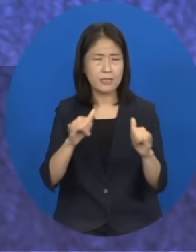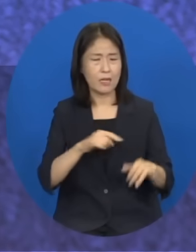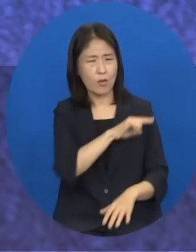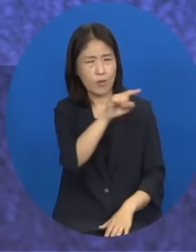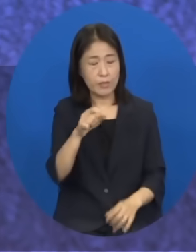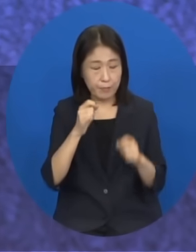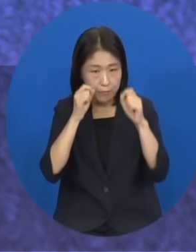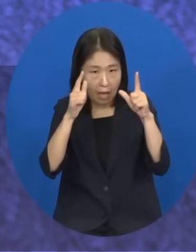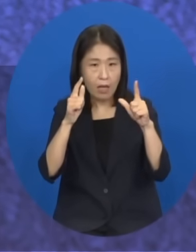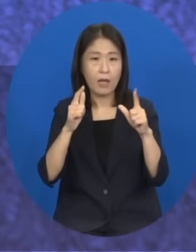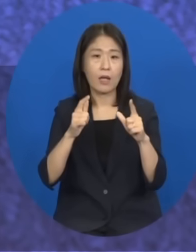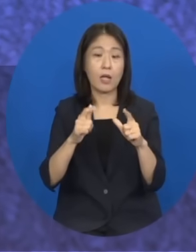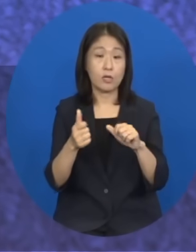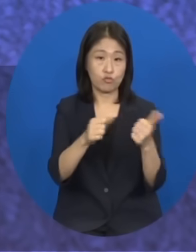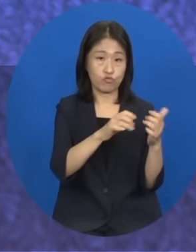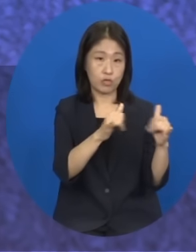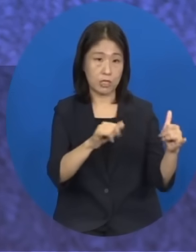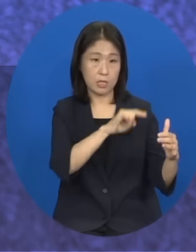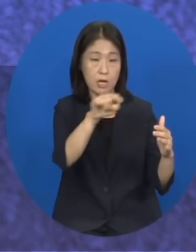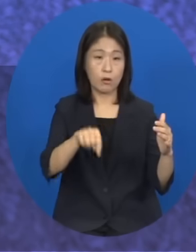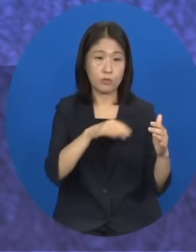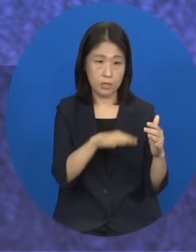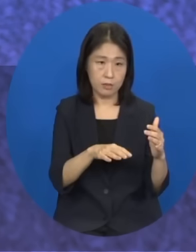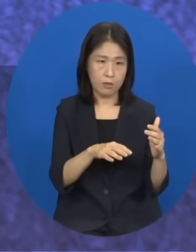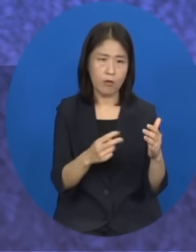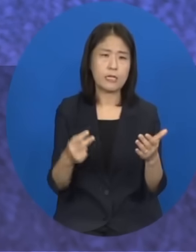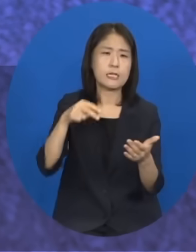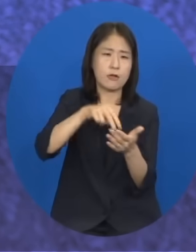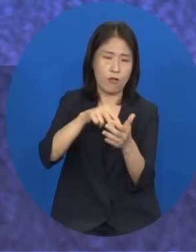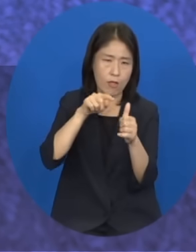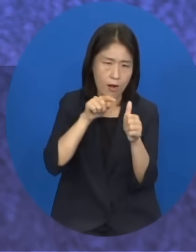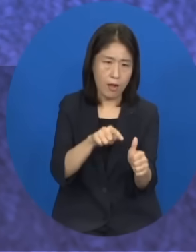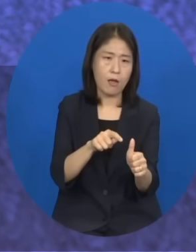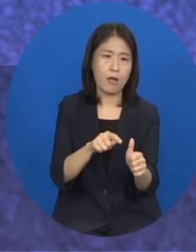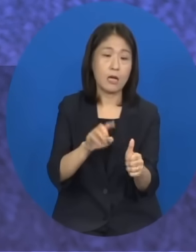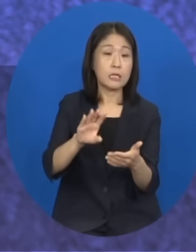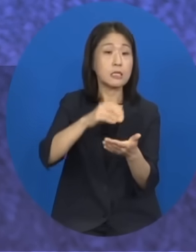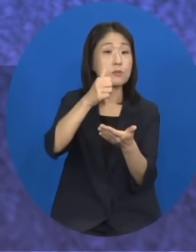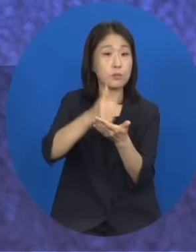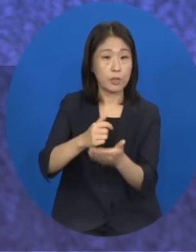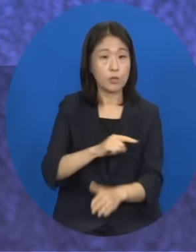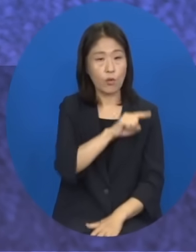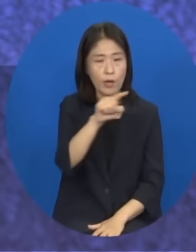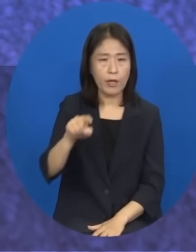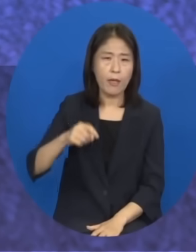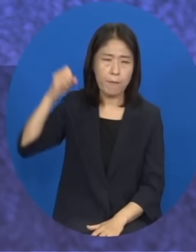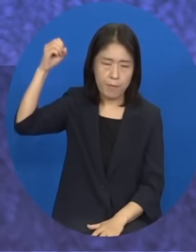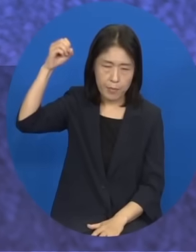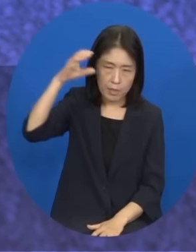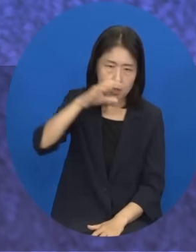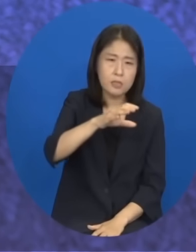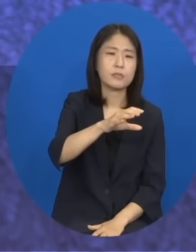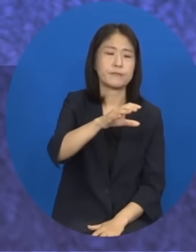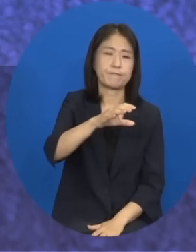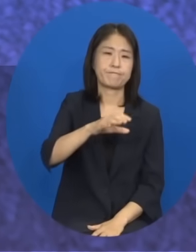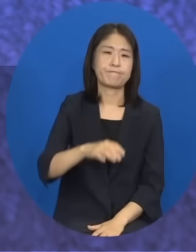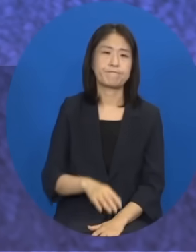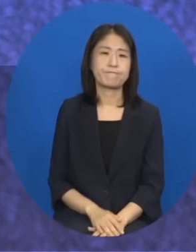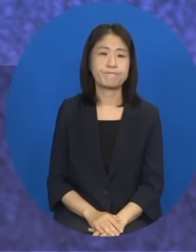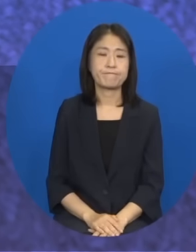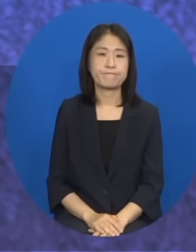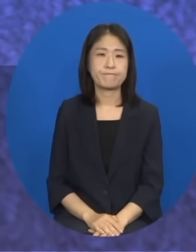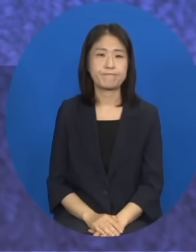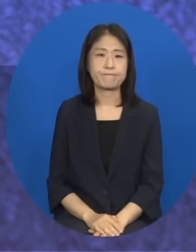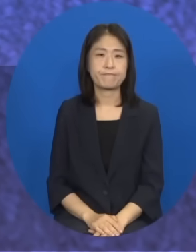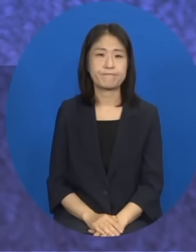깨어서 죽은 자들 가운데서 일어나라. 그리스도께서 너에게 비추이시리라 하셨느니라.